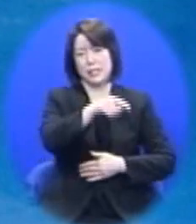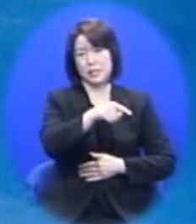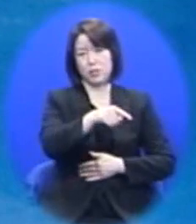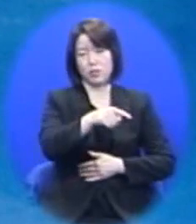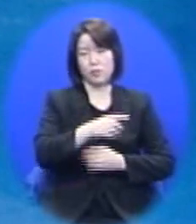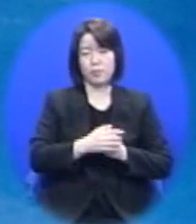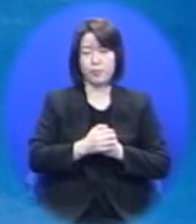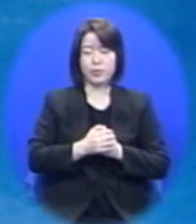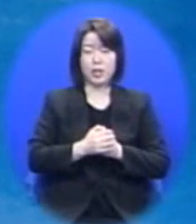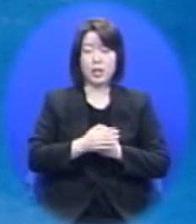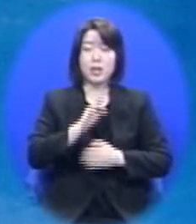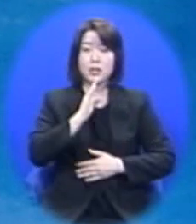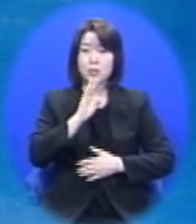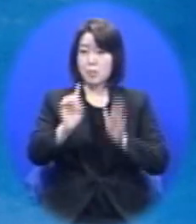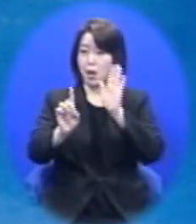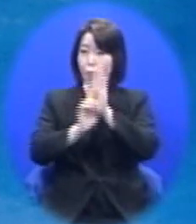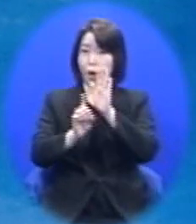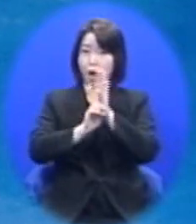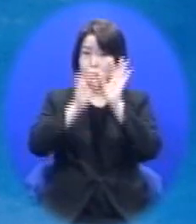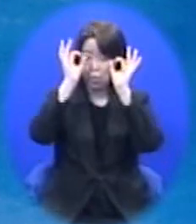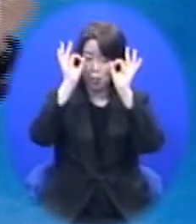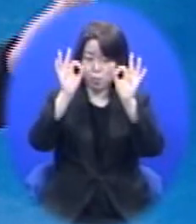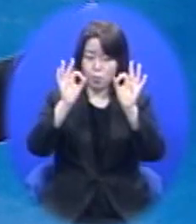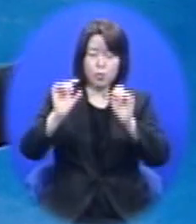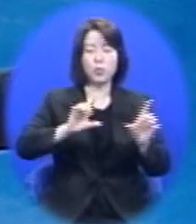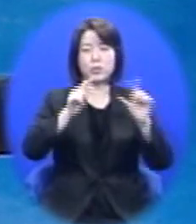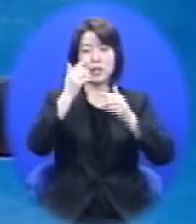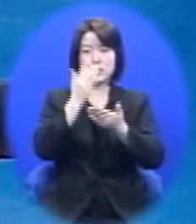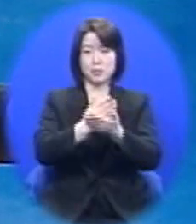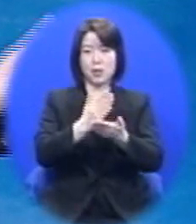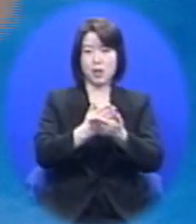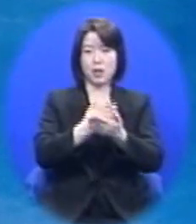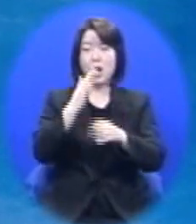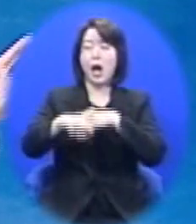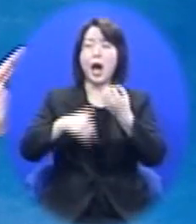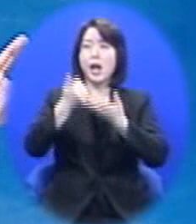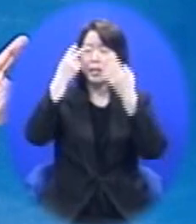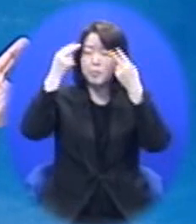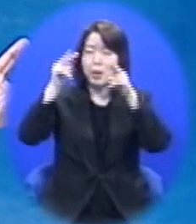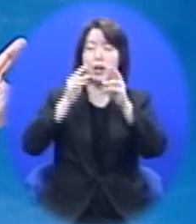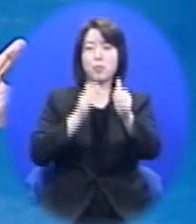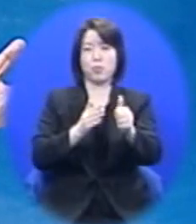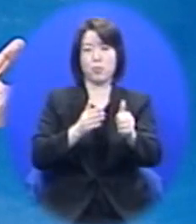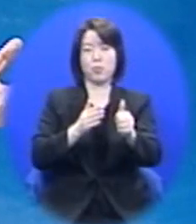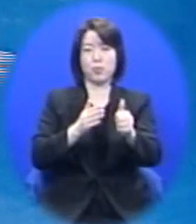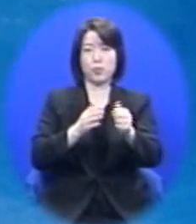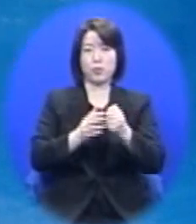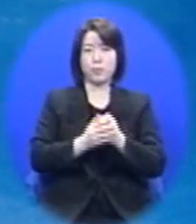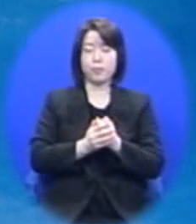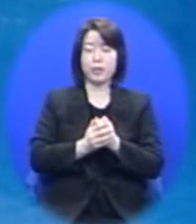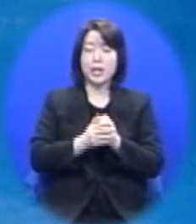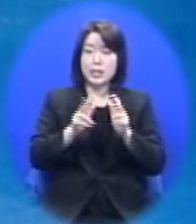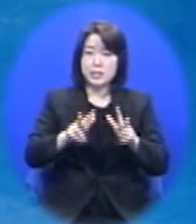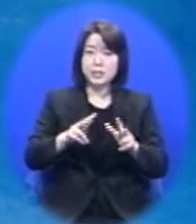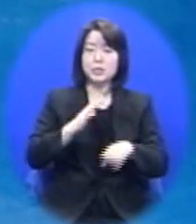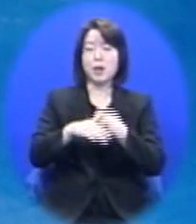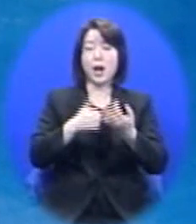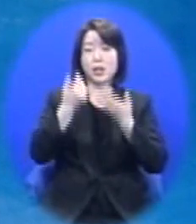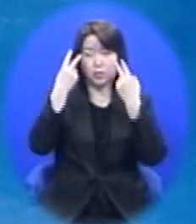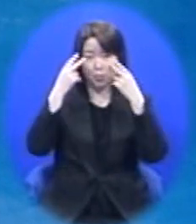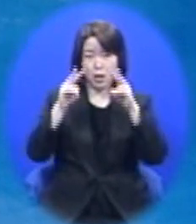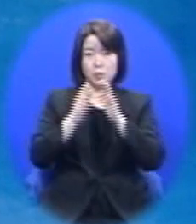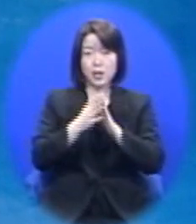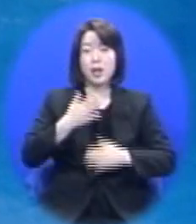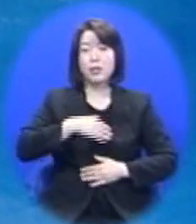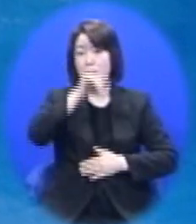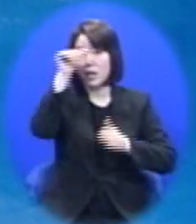정말 광고 보고 살면 안 됩니다. 하나님 바라봐야 돼요. 하나님 바라봐야 지금 내 인생에 정말 중요한